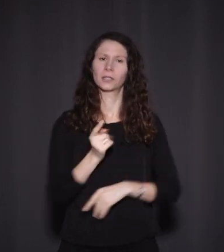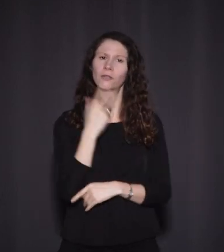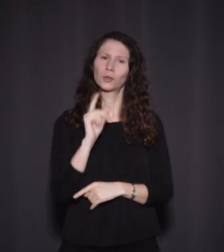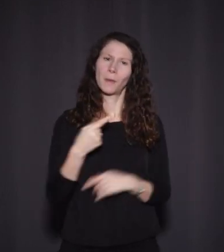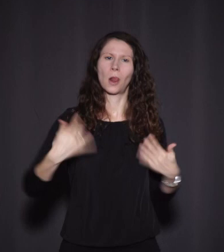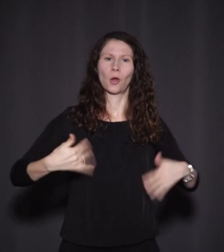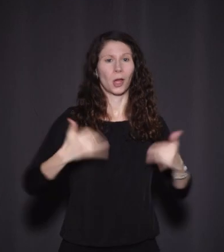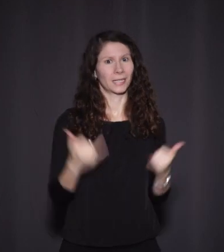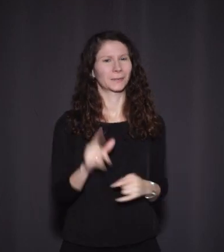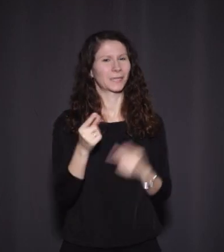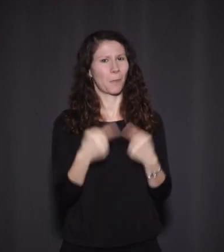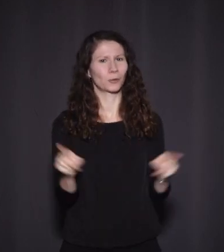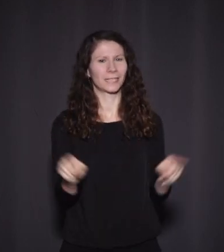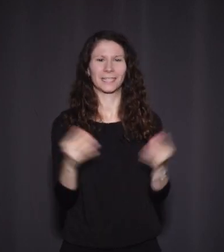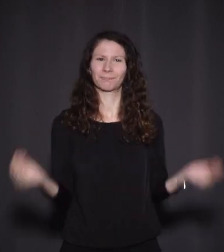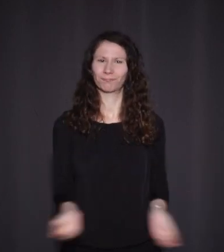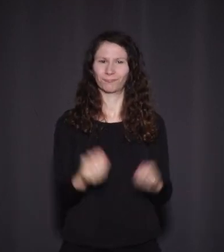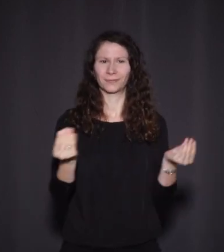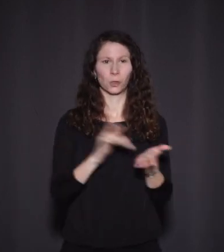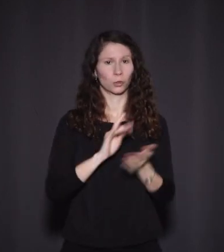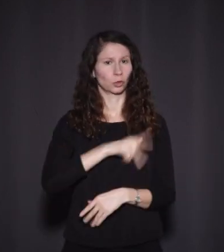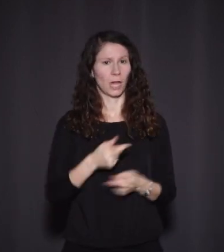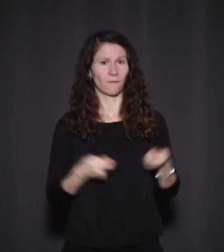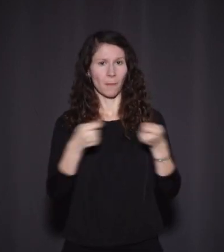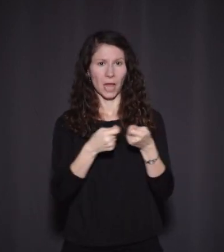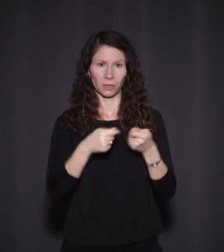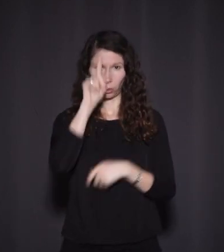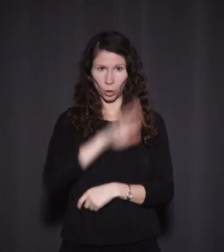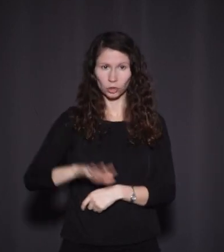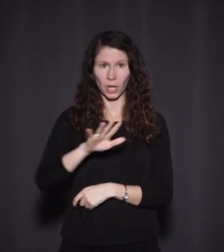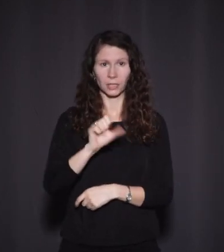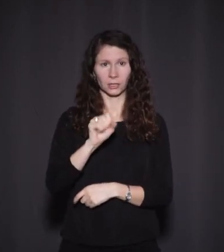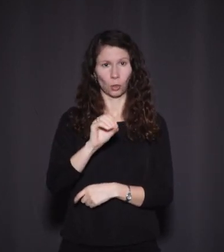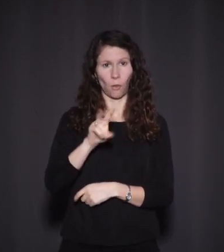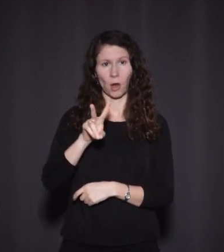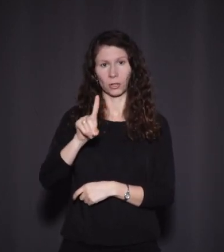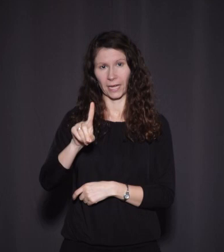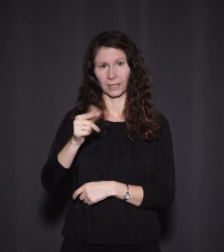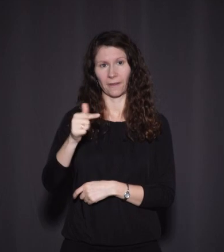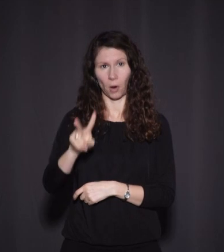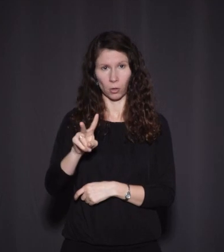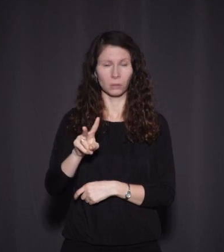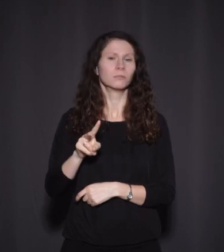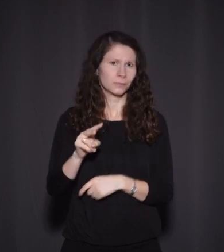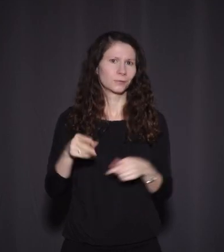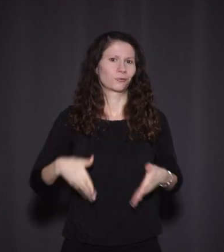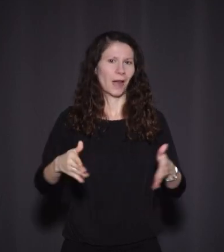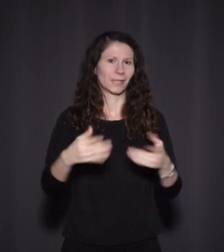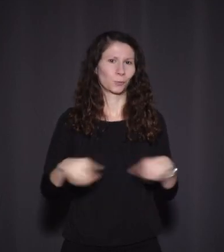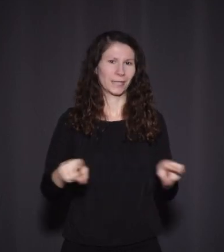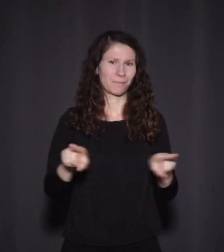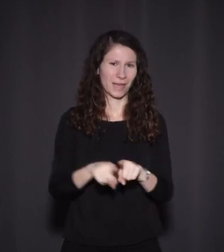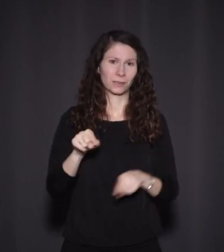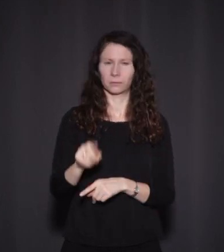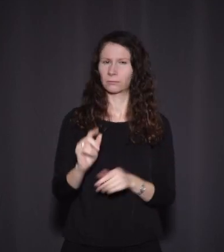jetzt ein bisschen Musik. Denn wir haben gesagt, Sozialverband Deutschland, SOVDTV, das passt auch zu Straßenmusik und die ist exzellent. Wir haben